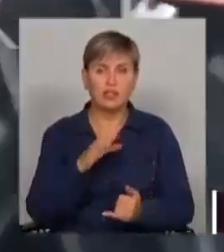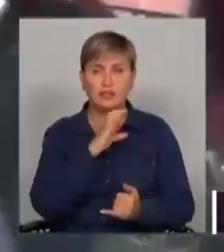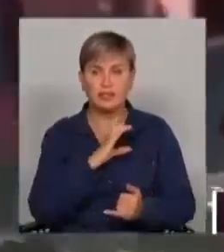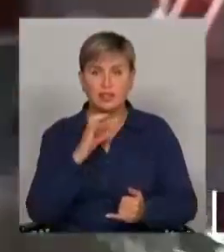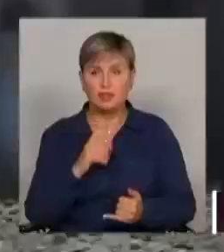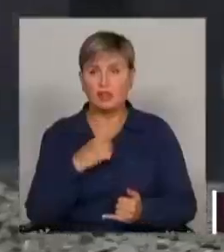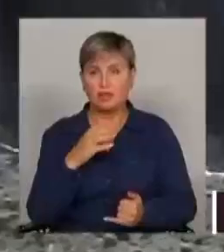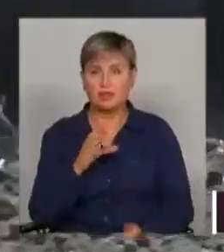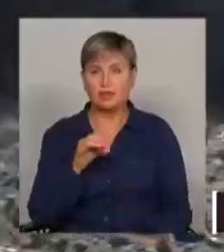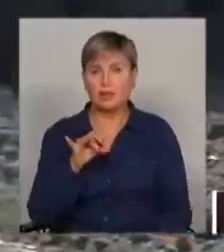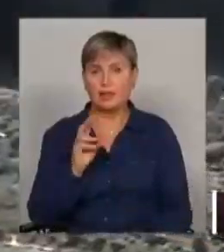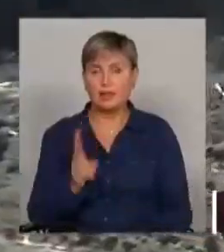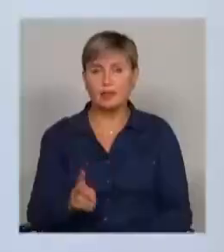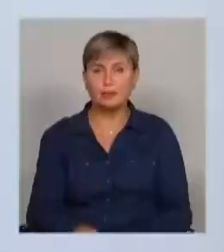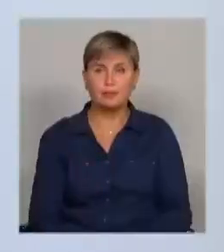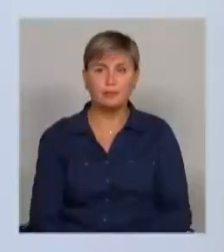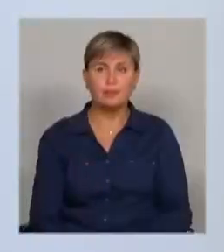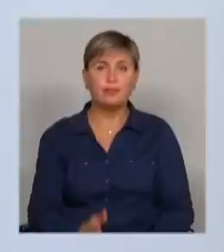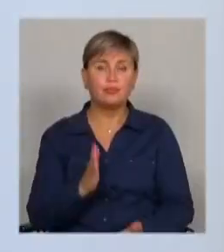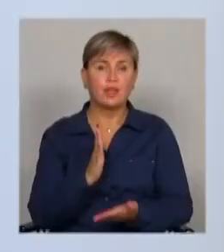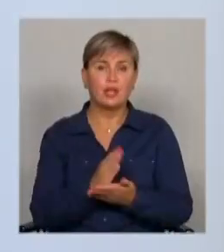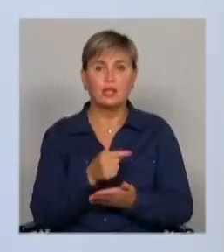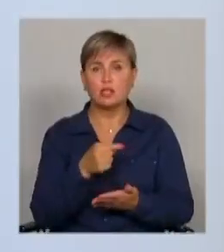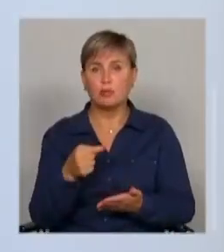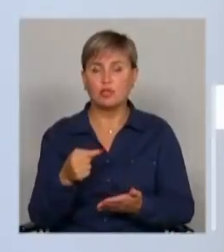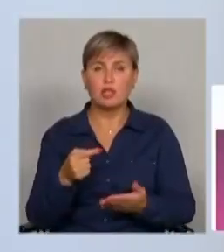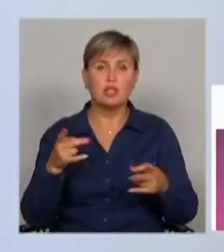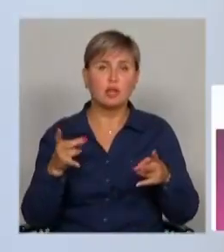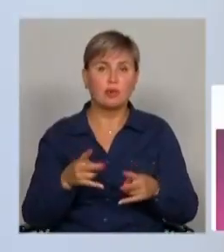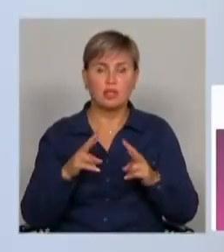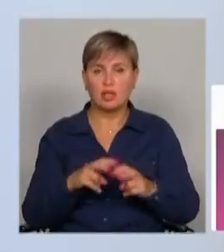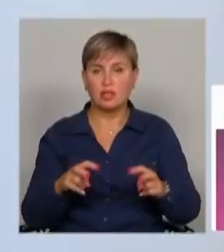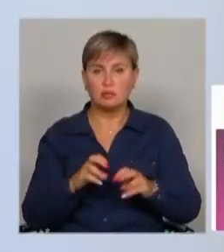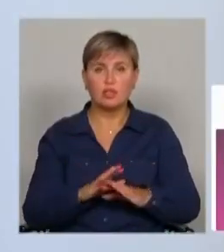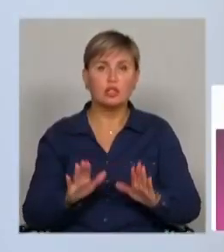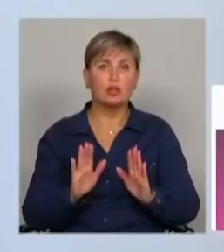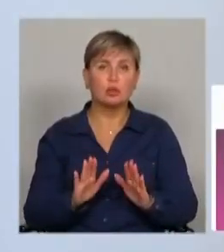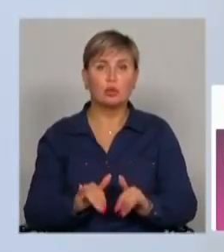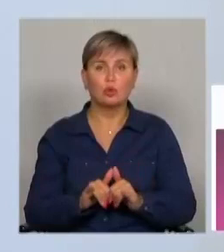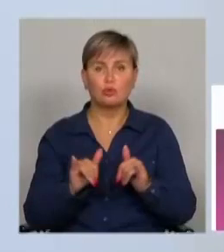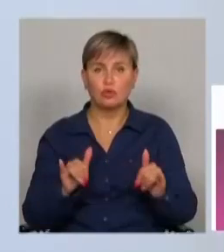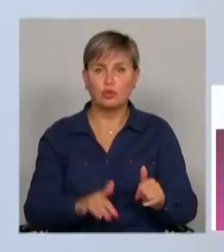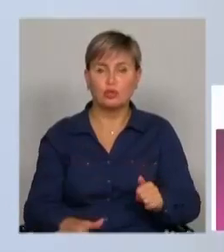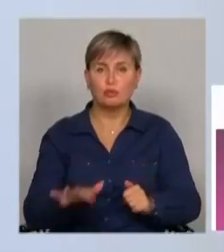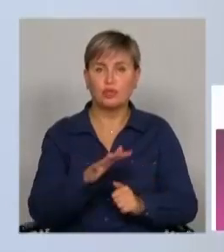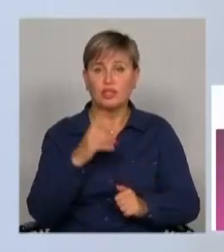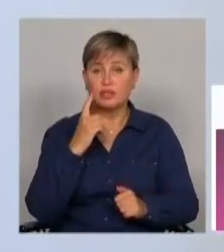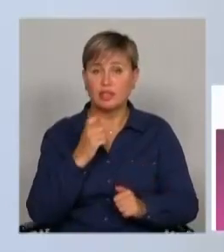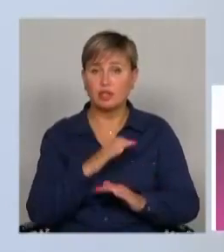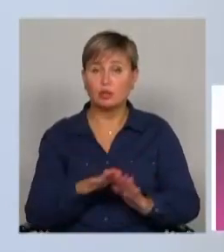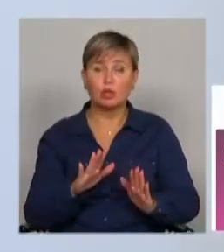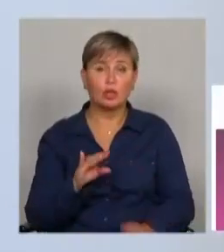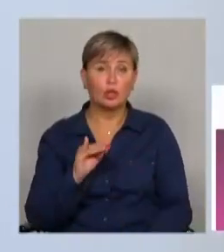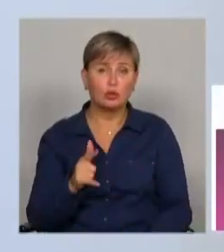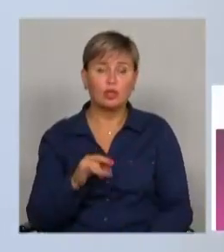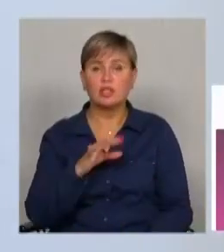уверен Серик Жумангарин. Есть замечание. Необходимо рассматривать не только увеличение площадей сахарной свеклы, не только на юге, но